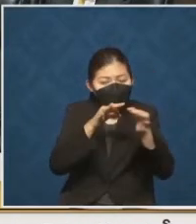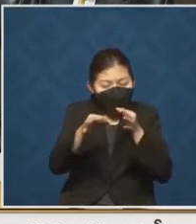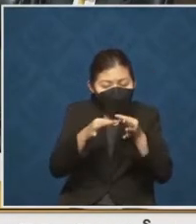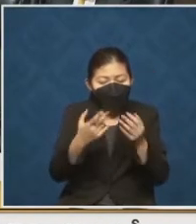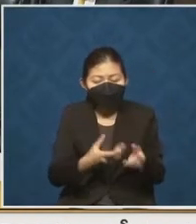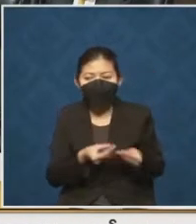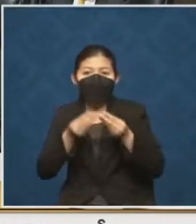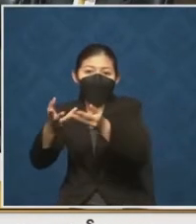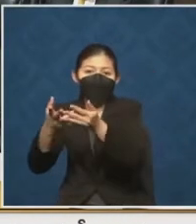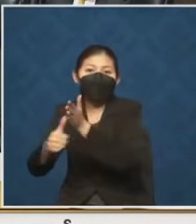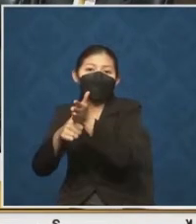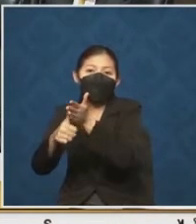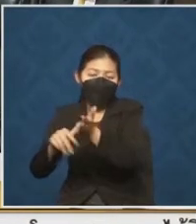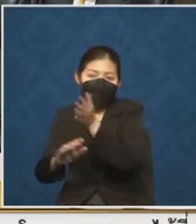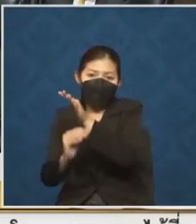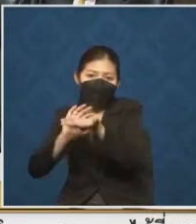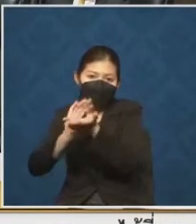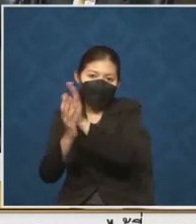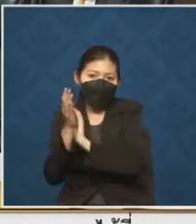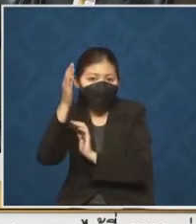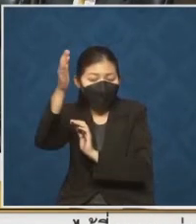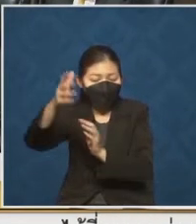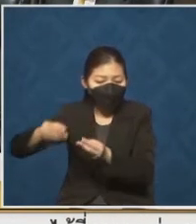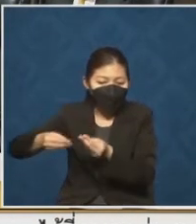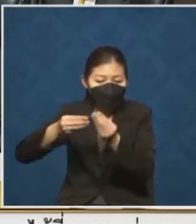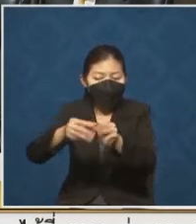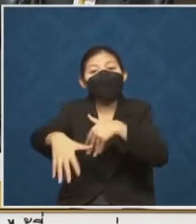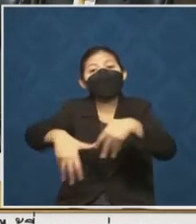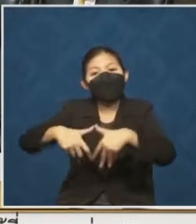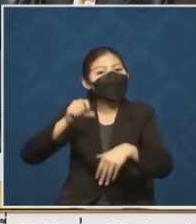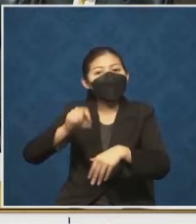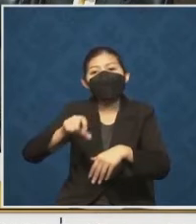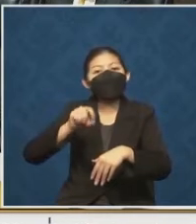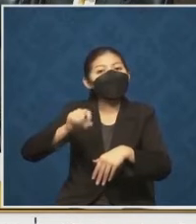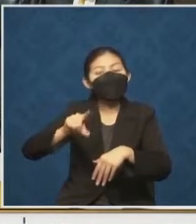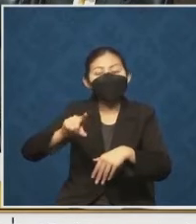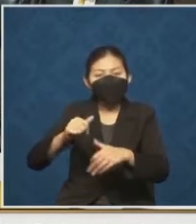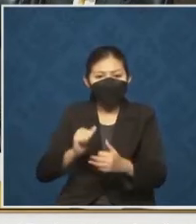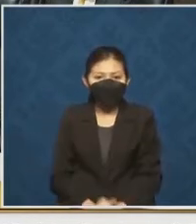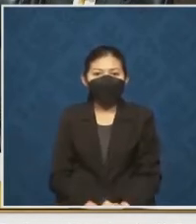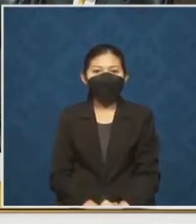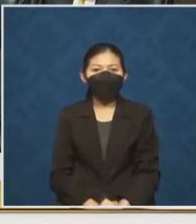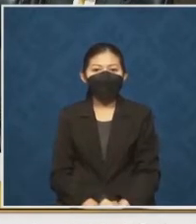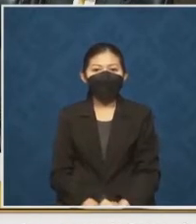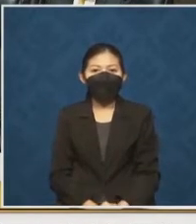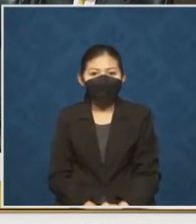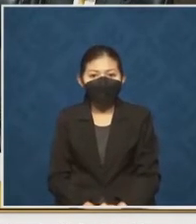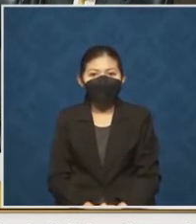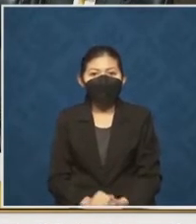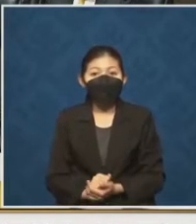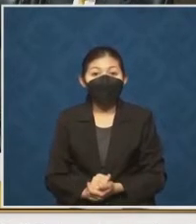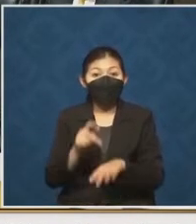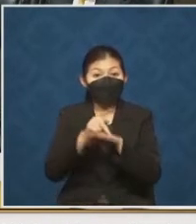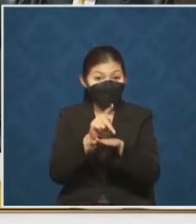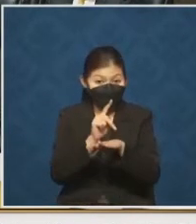เอาข้อเสนอแนะของพวกกระผมนะครับฝ่ายค้านในวันนี้ที่จะช่วยกันพูดไปสู่การแก้ไขเพื่อประโยชน์